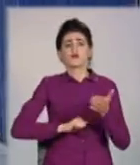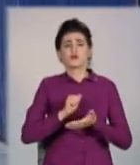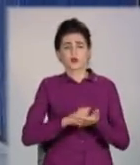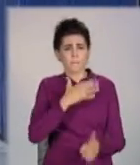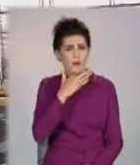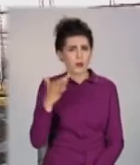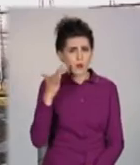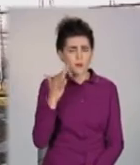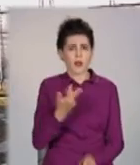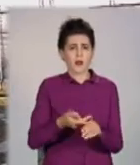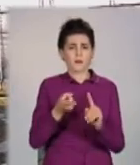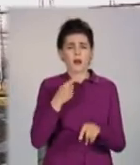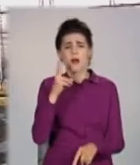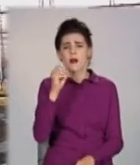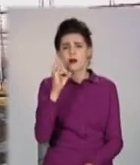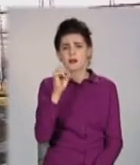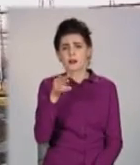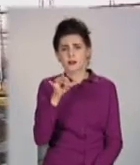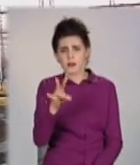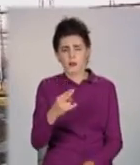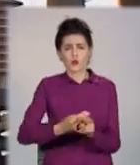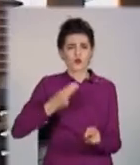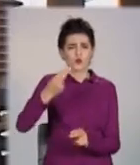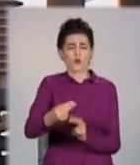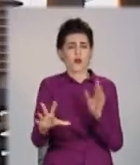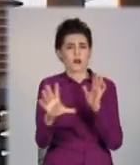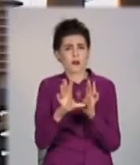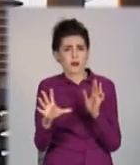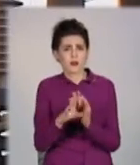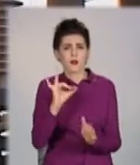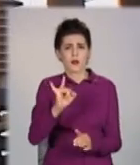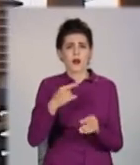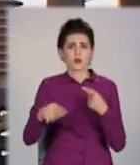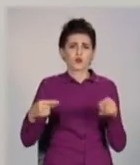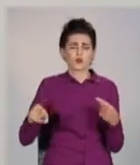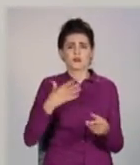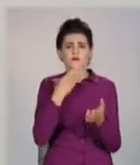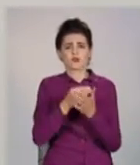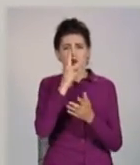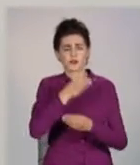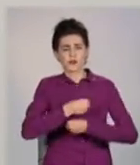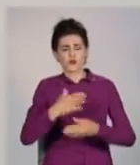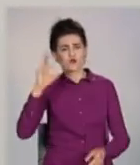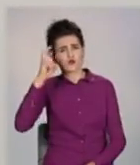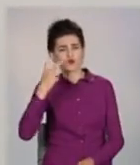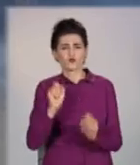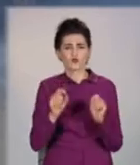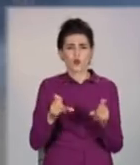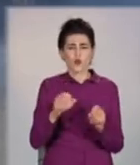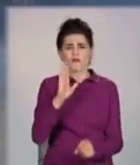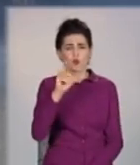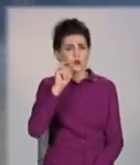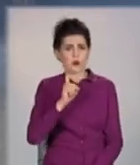– карантин, заборгованість за електроенергію та головний біль інший. Своє чорне золото Україні